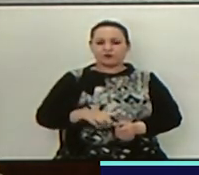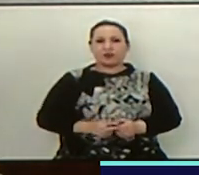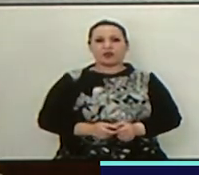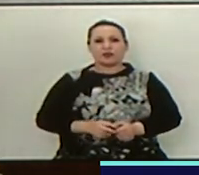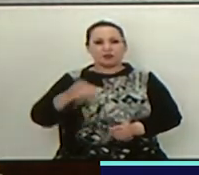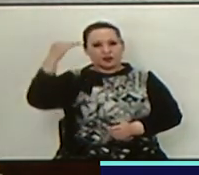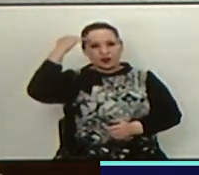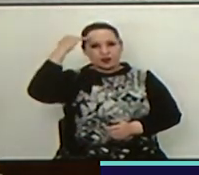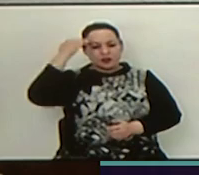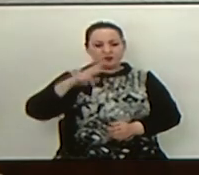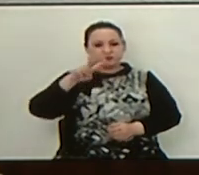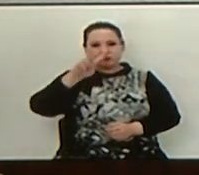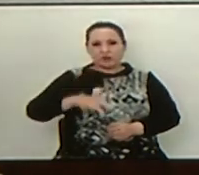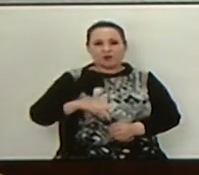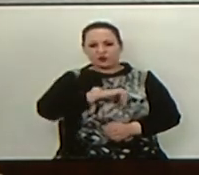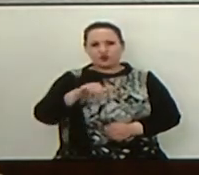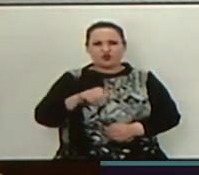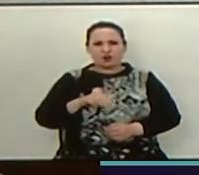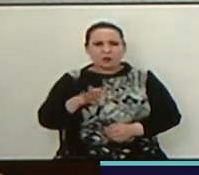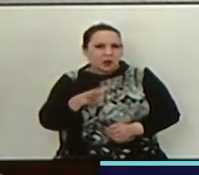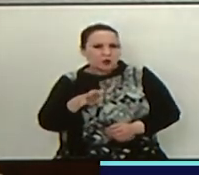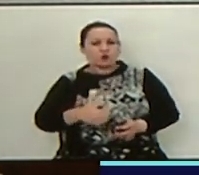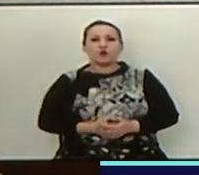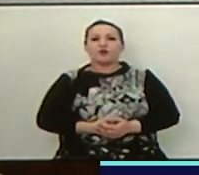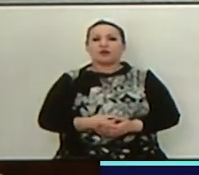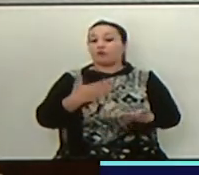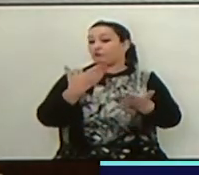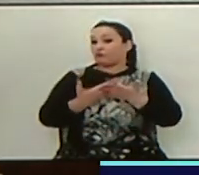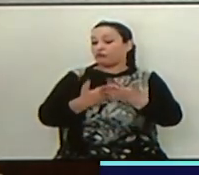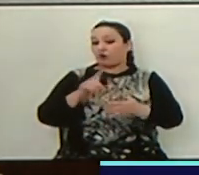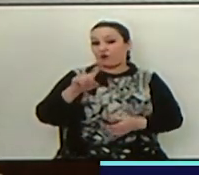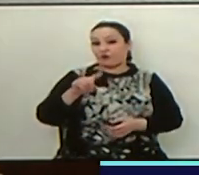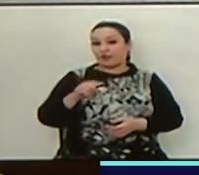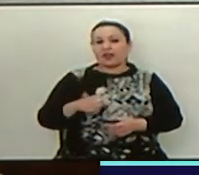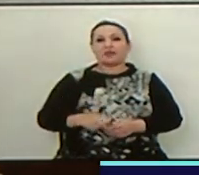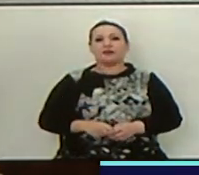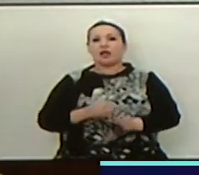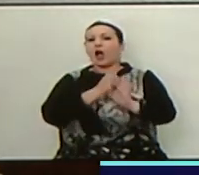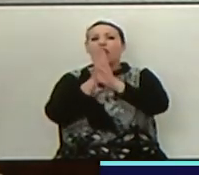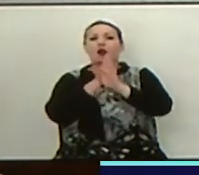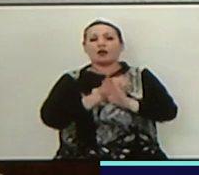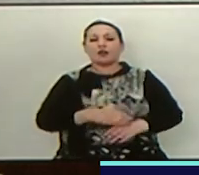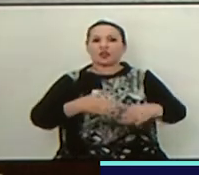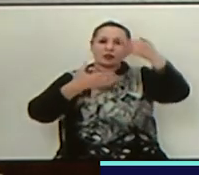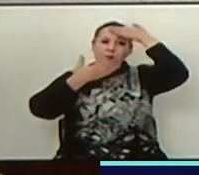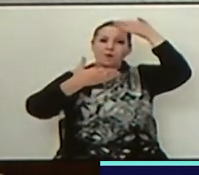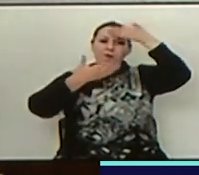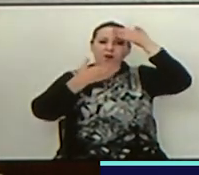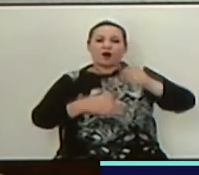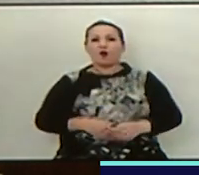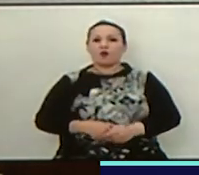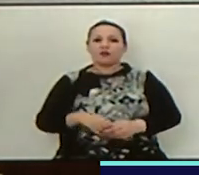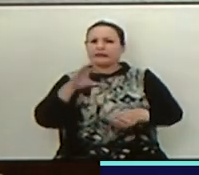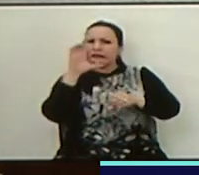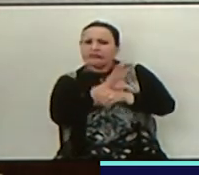حقائق لا تقبل الشك، حقائق أثبتتها الوقائع الظاهرة والخفية في المملكة المغربية، ضربت بل